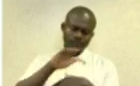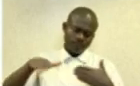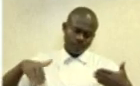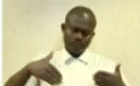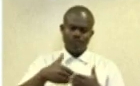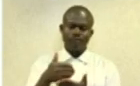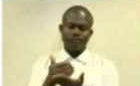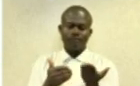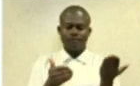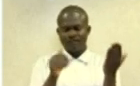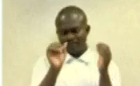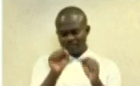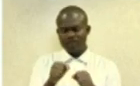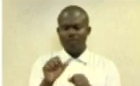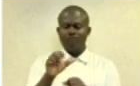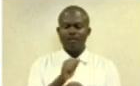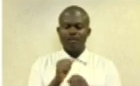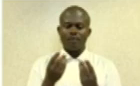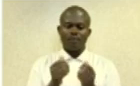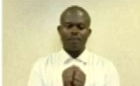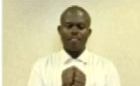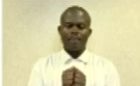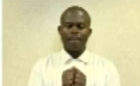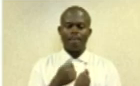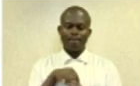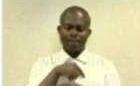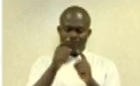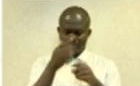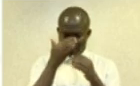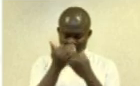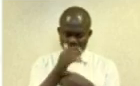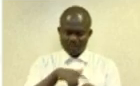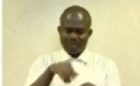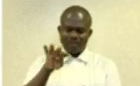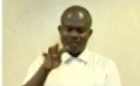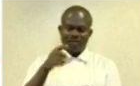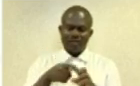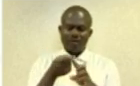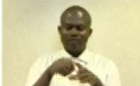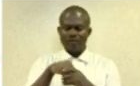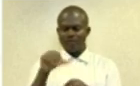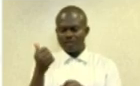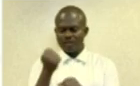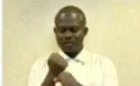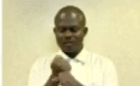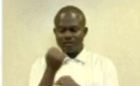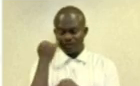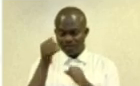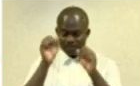we wese akaba yayifata byoroshye nahageze mu masaha yine ariko narimviye mu kandi kazi